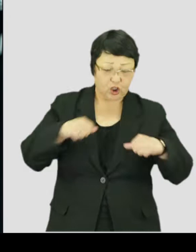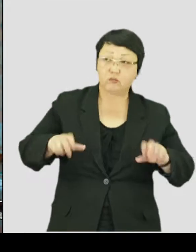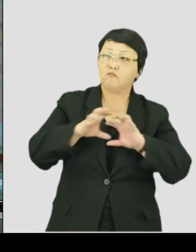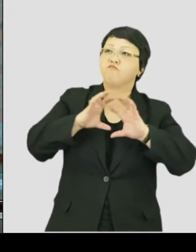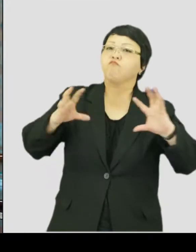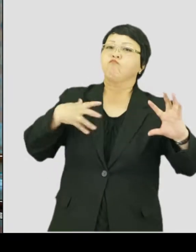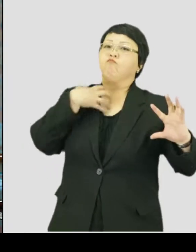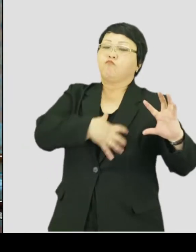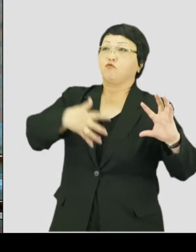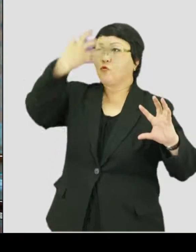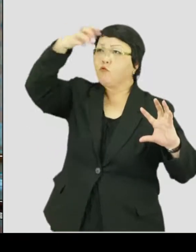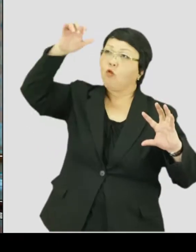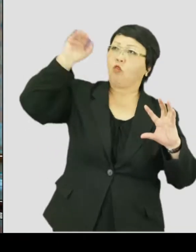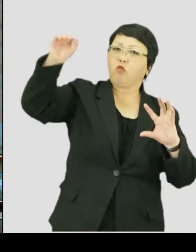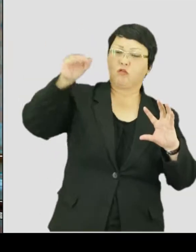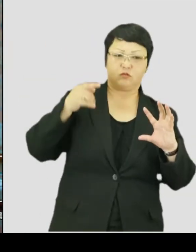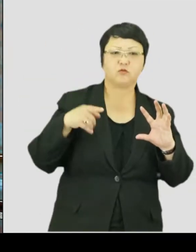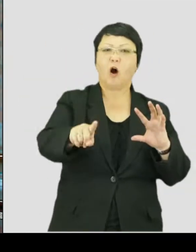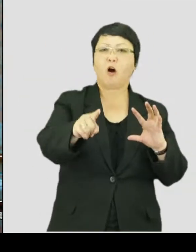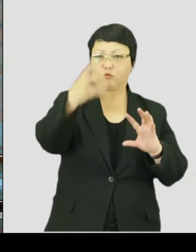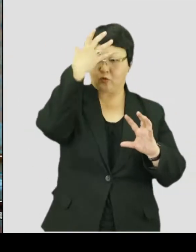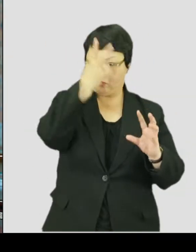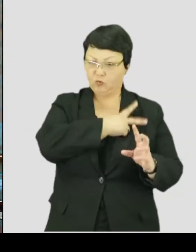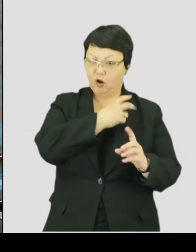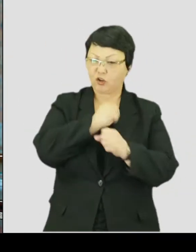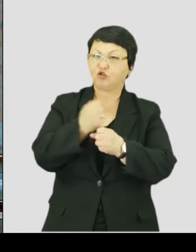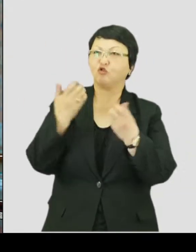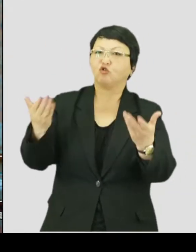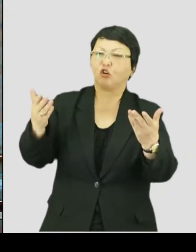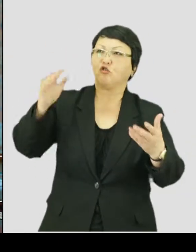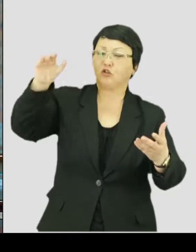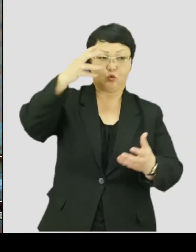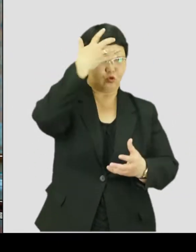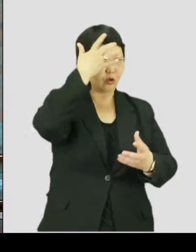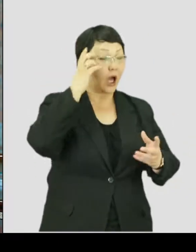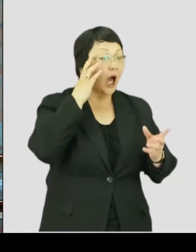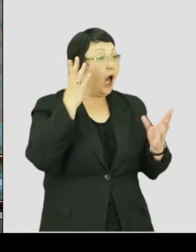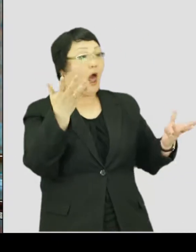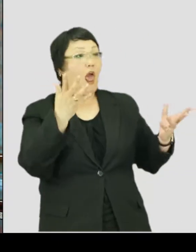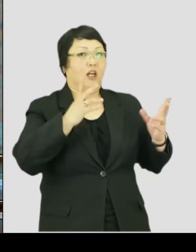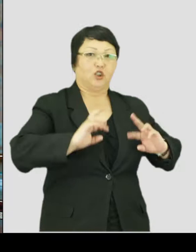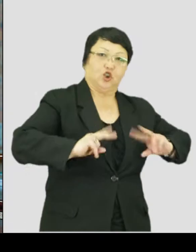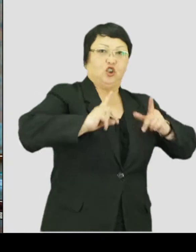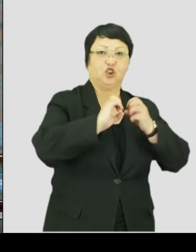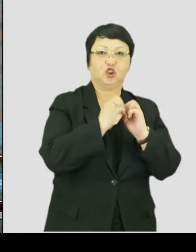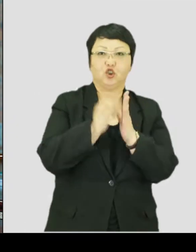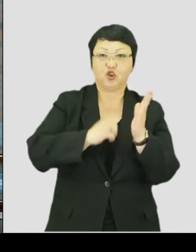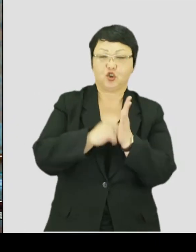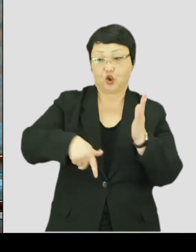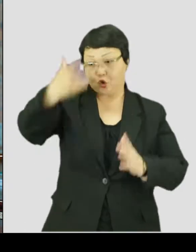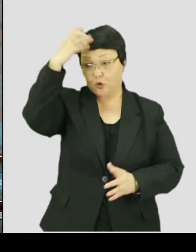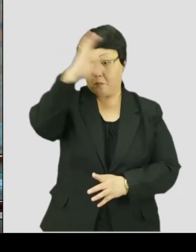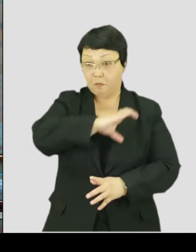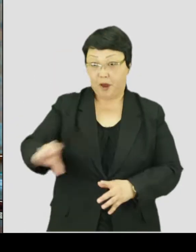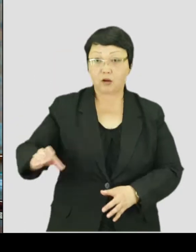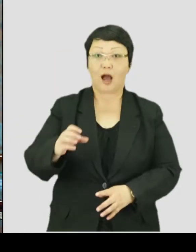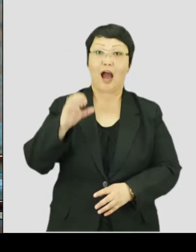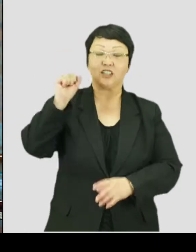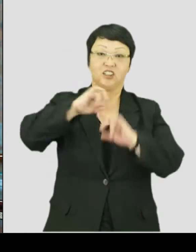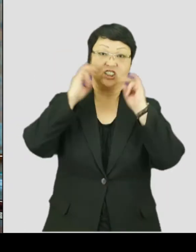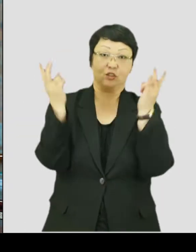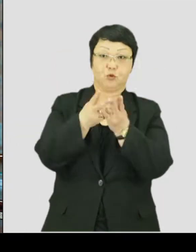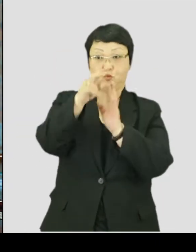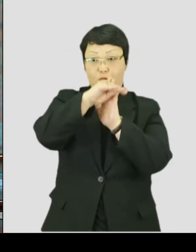байхгүй юу? Төрийн байгууллагууд нь яг энэ арчилсан байдлаар ажиллахгүй бол өнөө иргэд нь энэ байгууллага